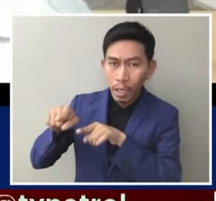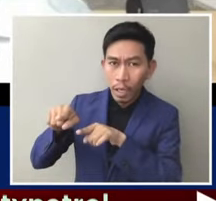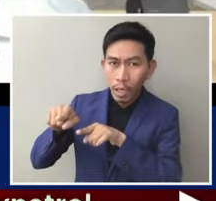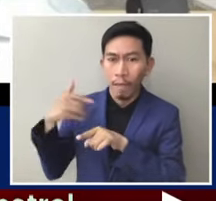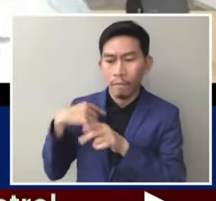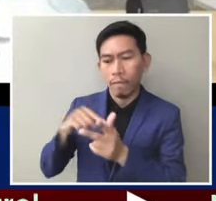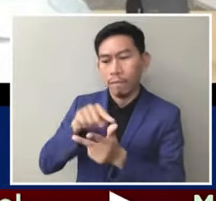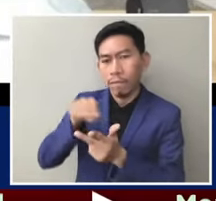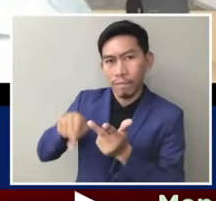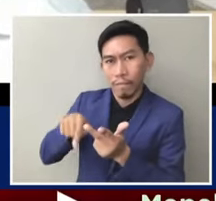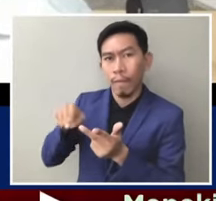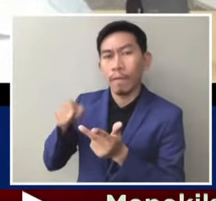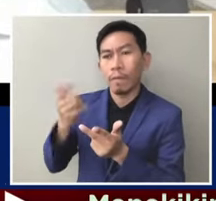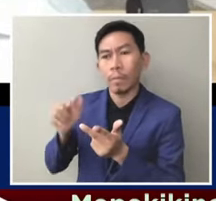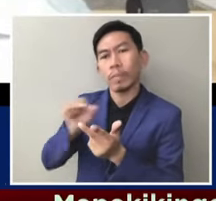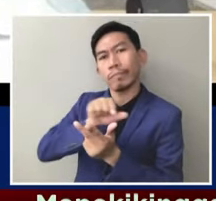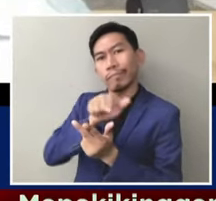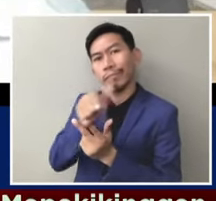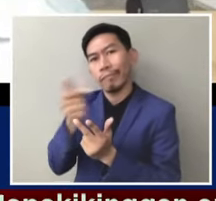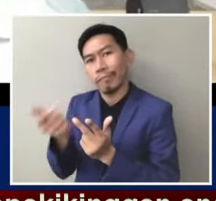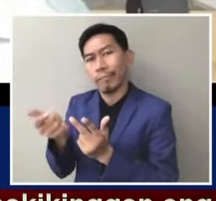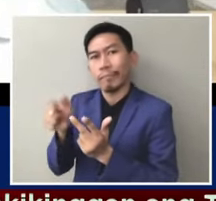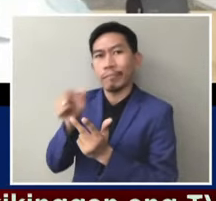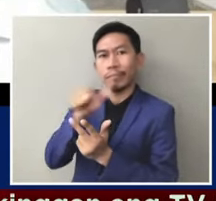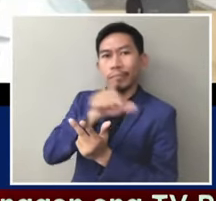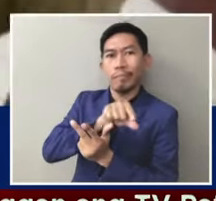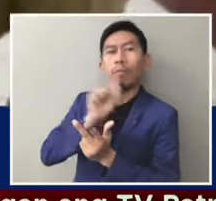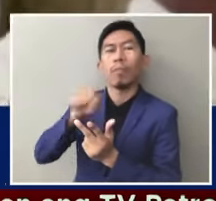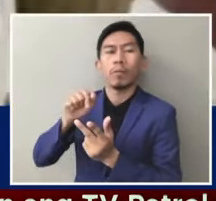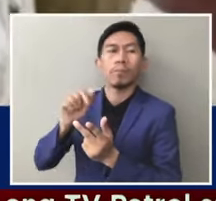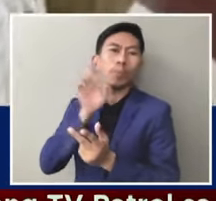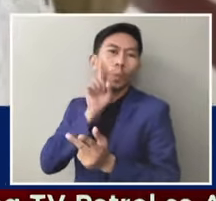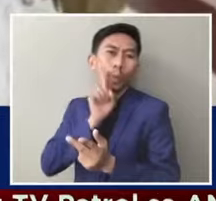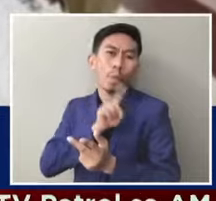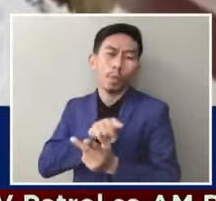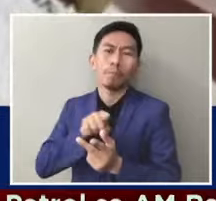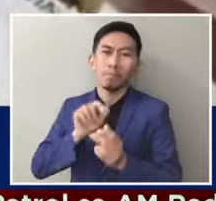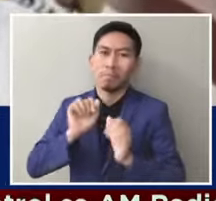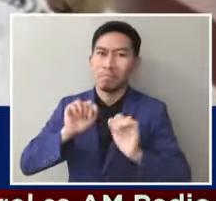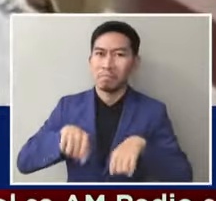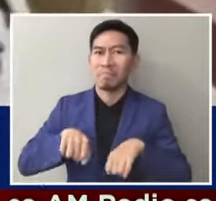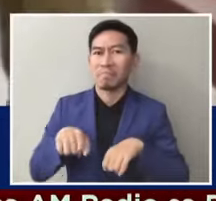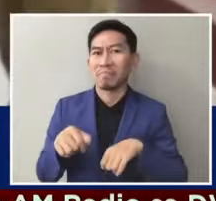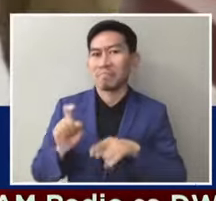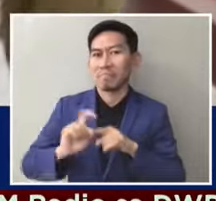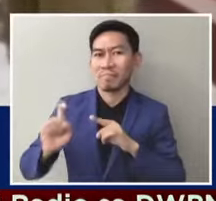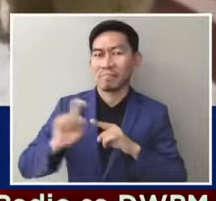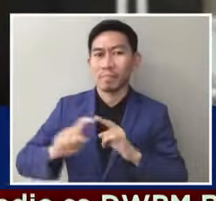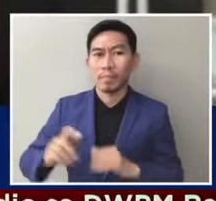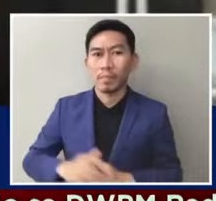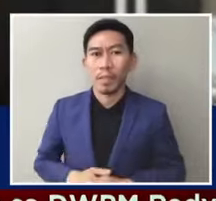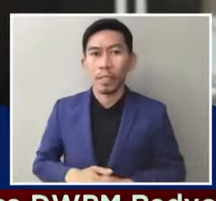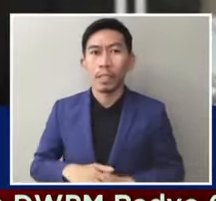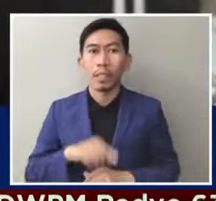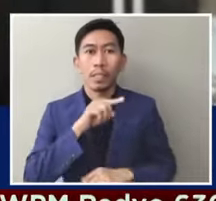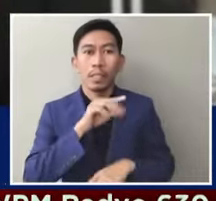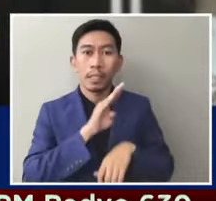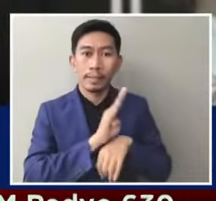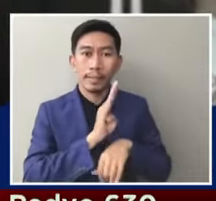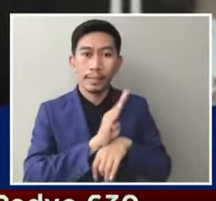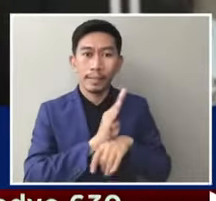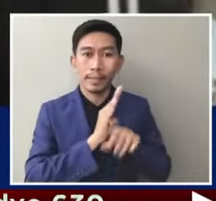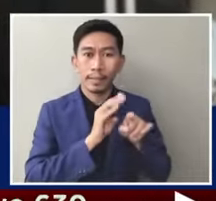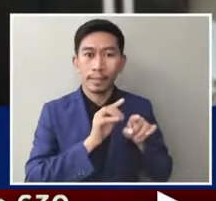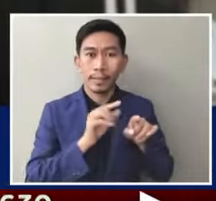islong yon, makakaraan na siya ng walang magiging problema. Umaasa ang negosyanteng si Ludovico na dahil sa